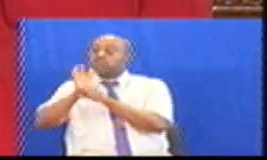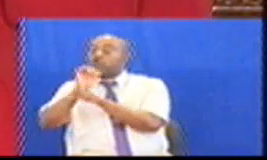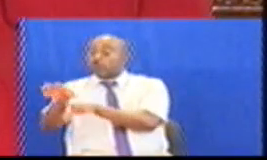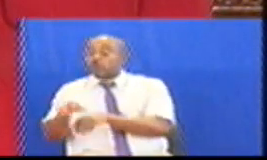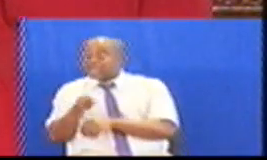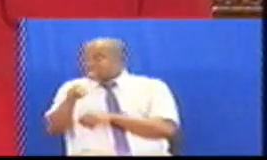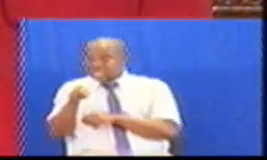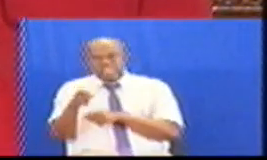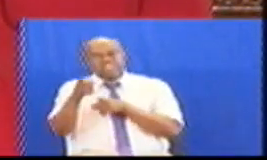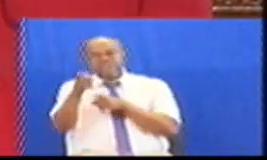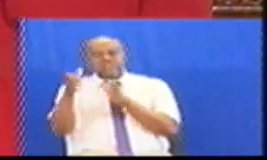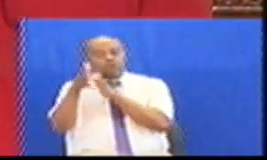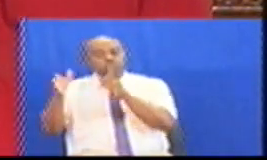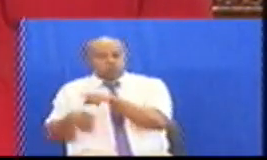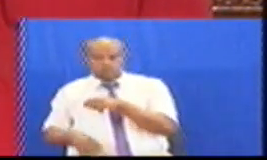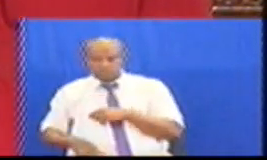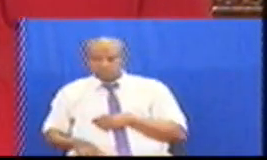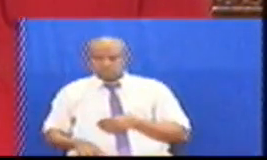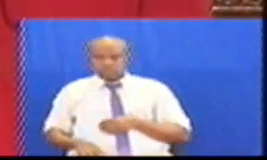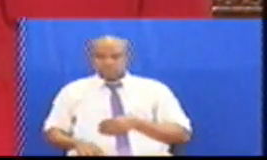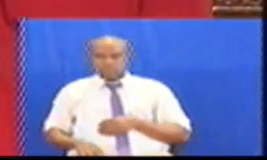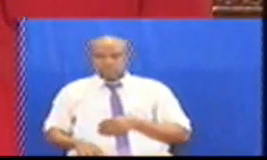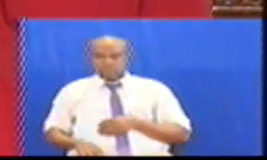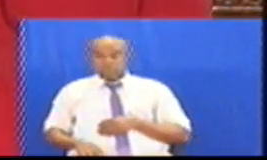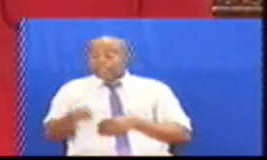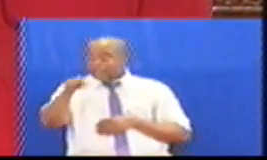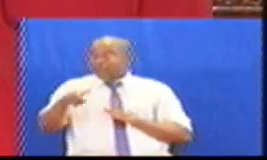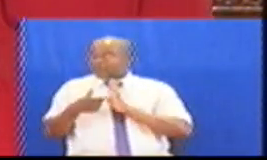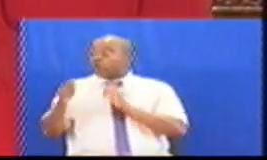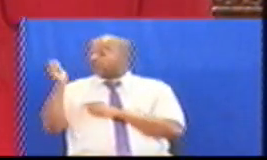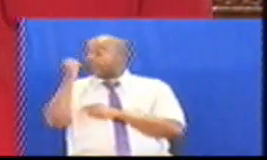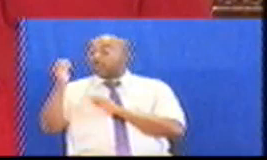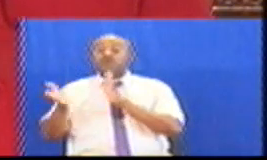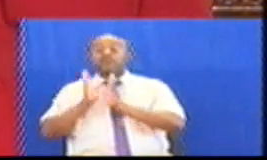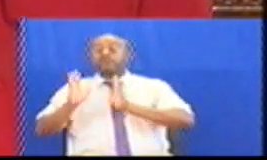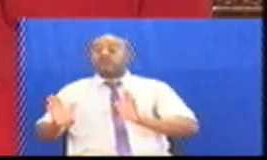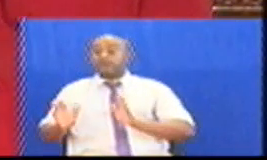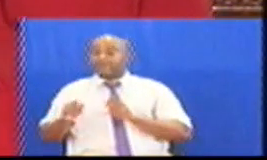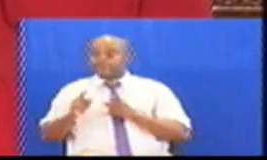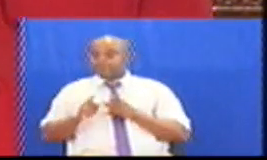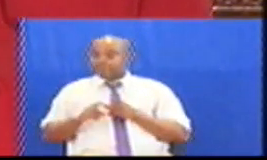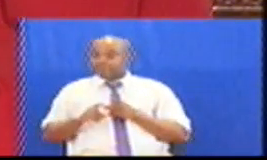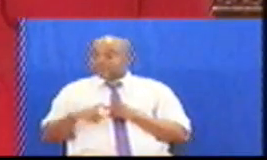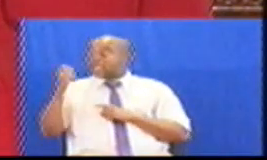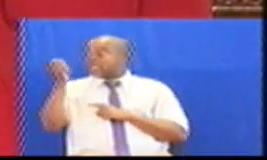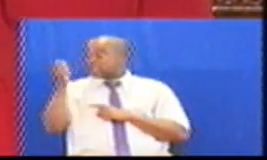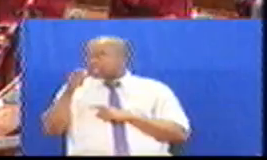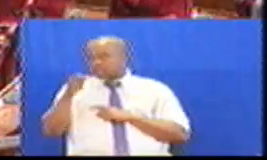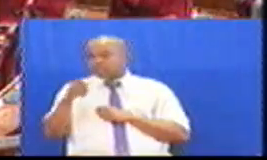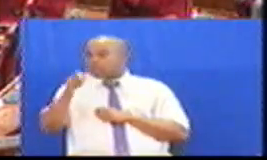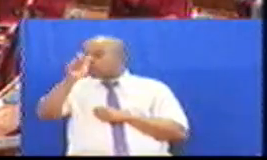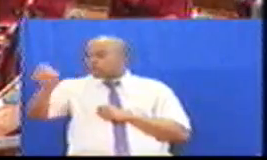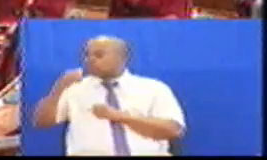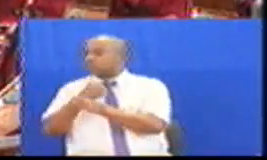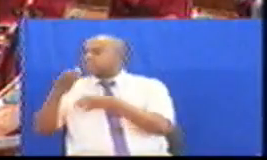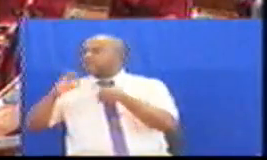kubwa. Leo hii Mheshimiwa Speaker, taarifa Kenya wameanza kupunguza magereza yao.